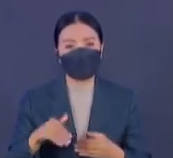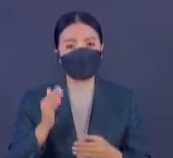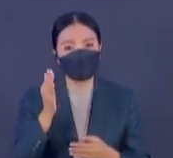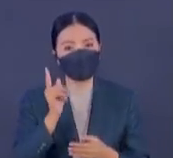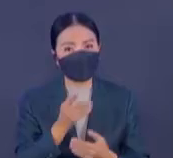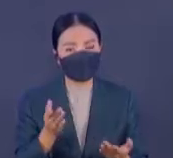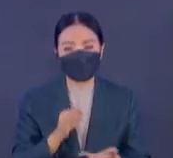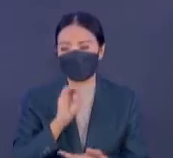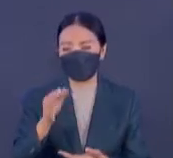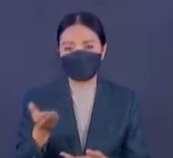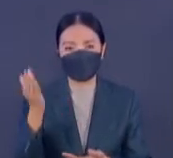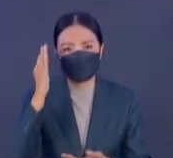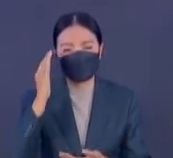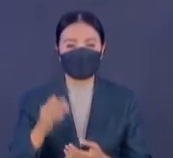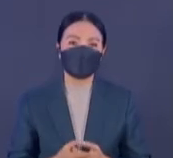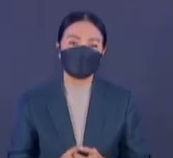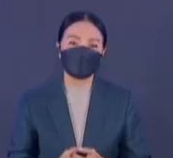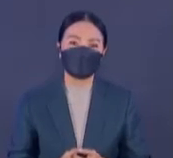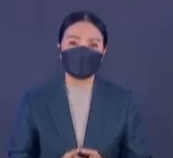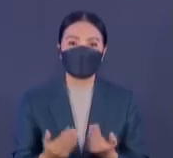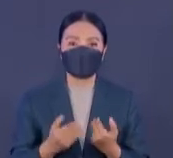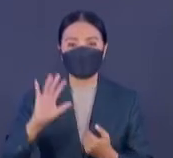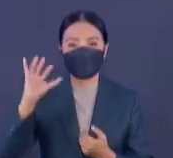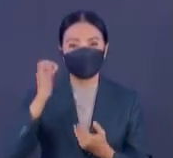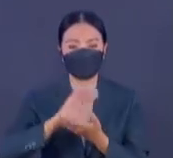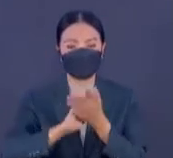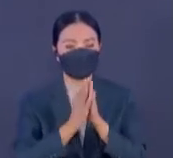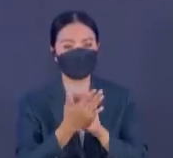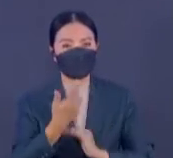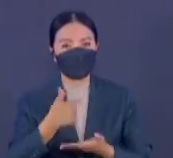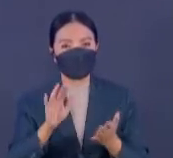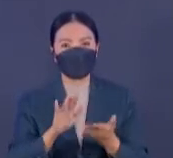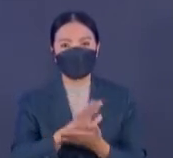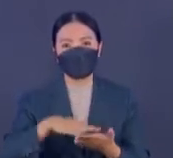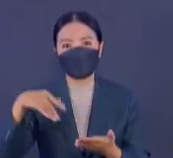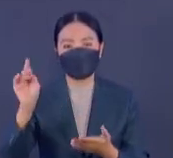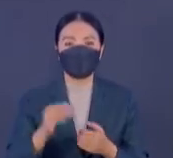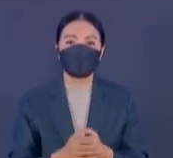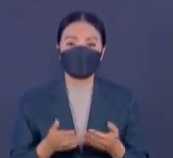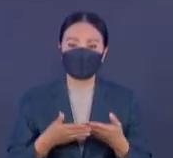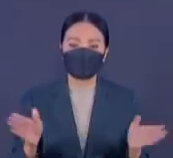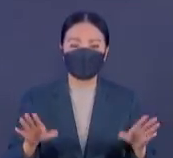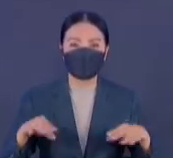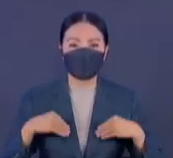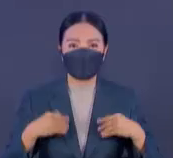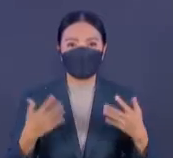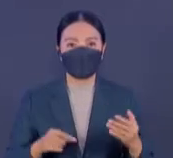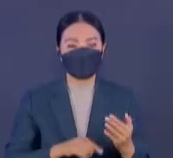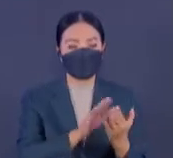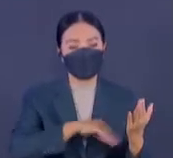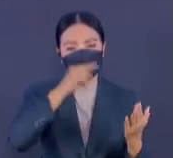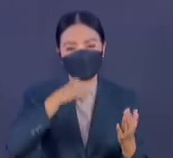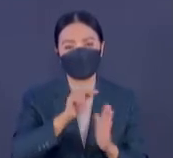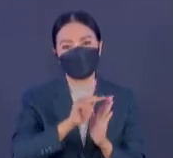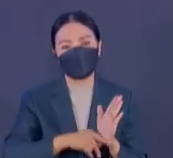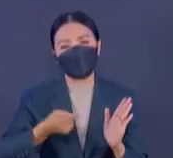เขาจะแจ้งกลับไป เขายังอ้างอิงนะว่าตอนนี้โลกมันเปลี่ยนไปแล้วในต่างประเทศเองก็เปิดการยอมรับเปิดกว้างมากยิ่งขึ้นในประเทศไทยยังใช้กฎ